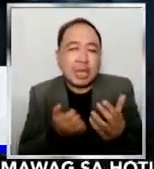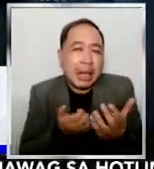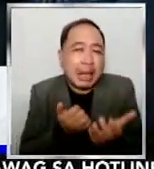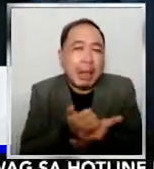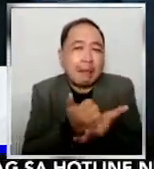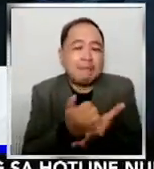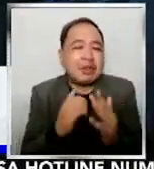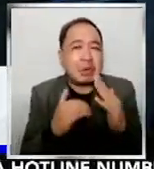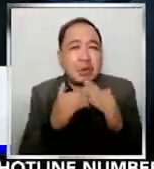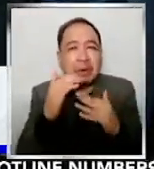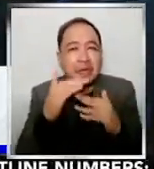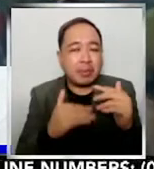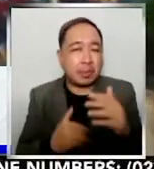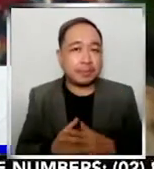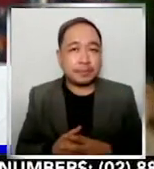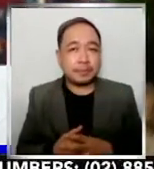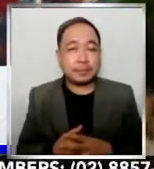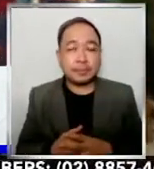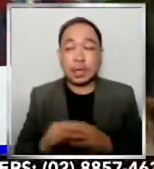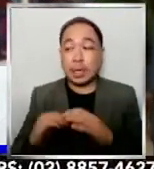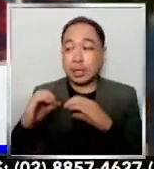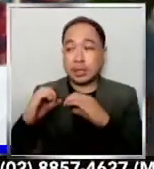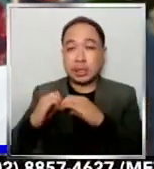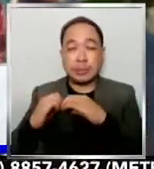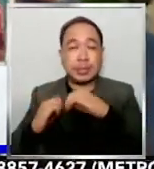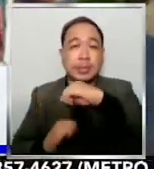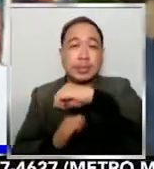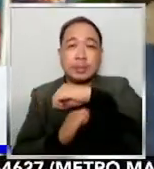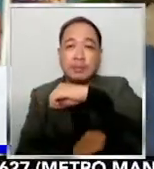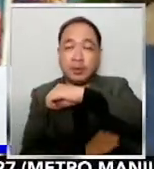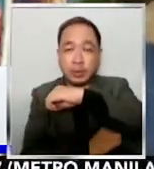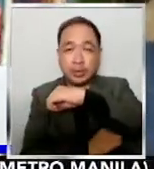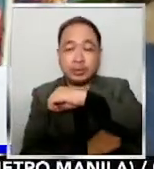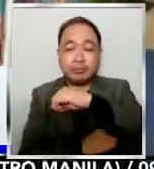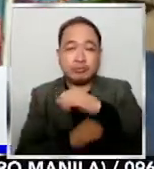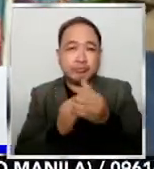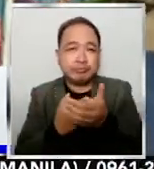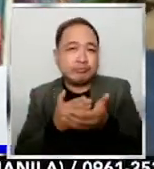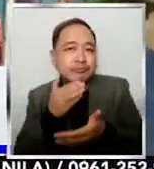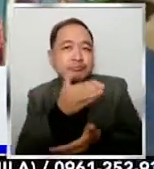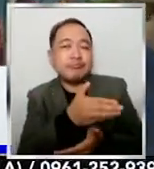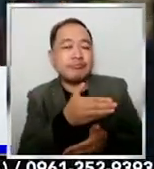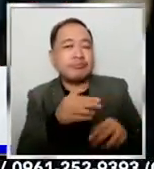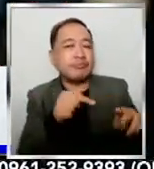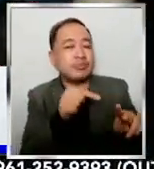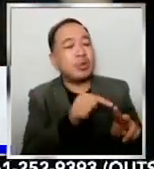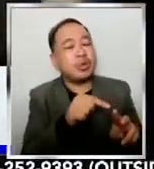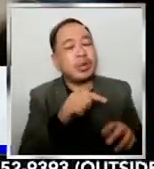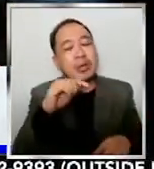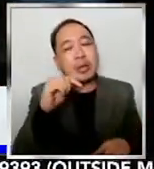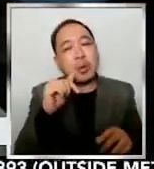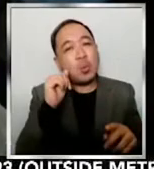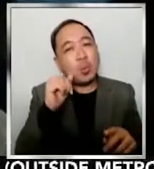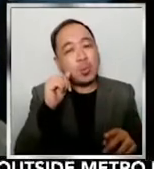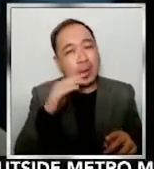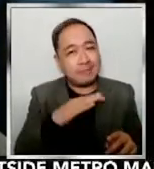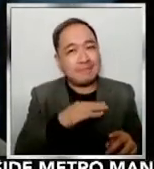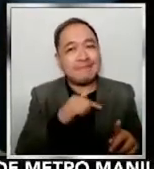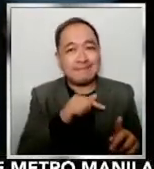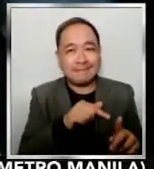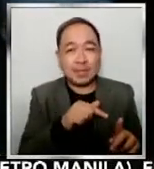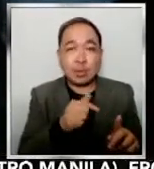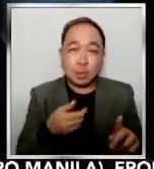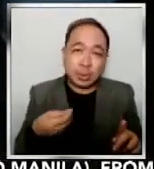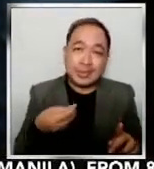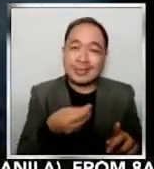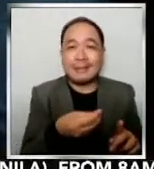Agad na binisita ng GMA Kapuso Foundation si Abigail para bigyan ng heavy duty na saklay. Dinagdagan din natin ito ng